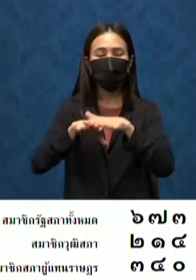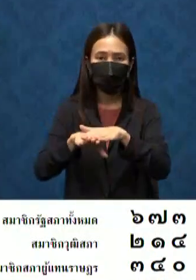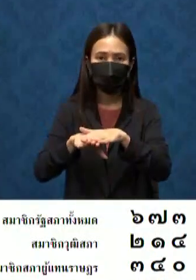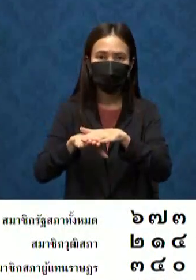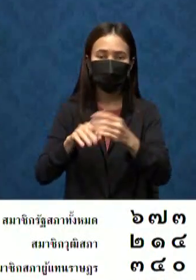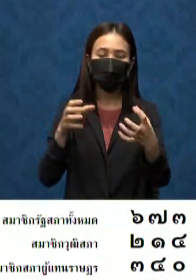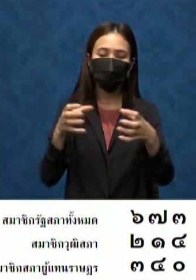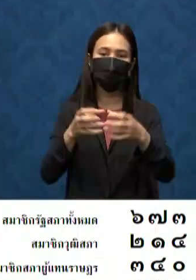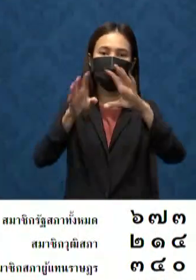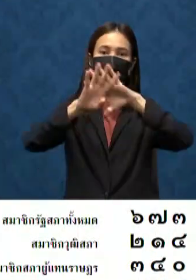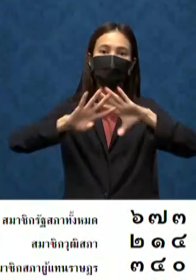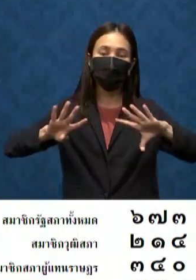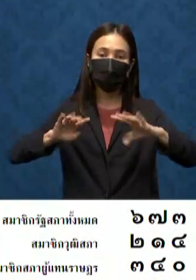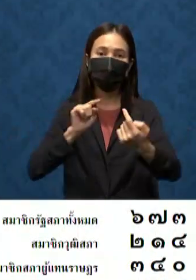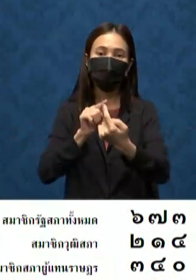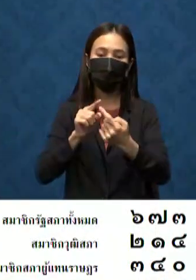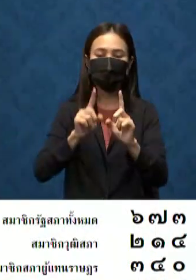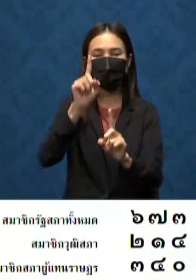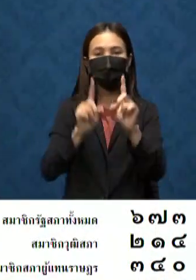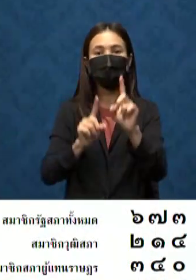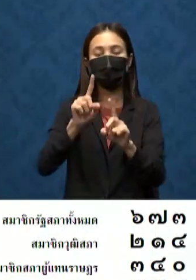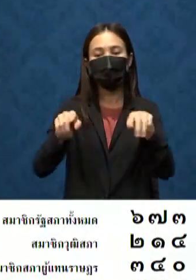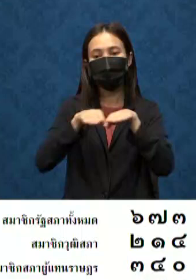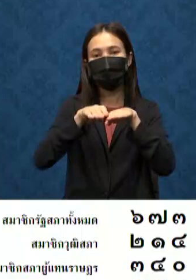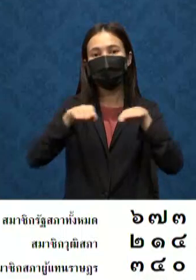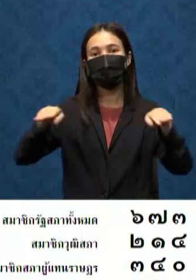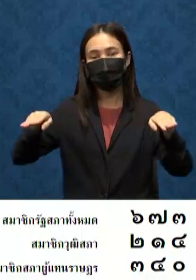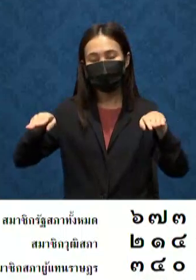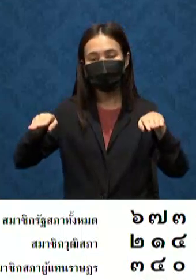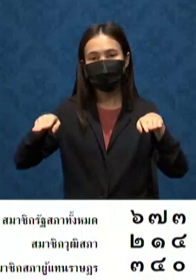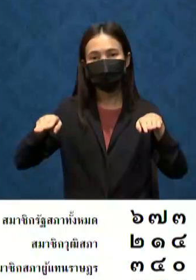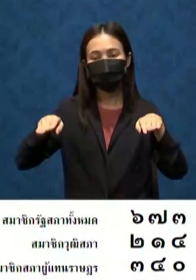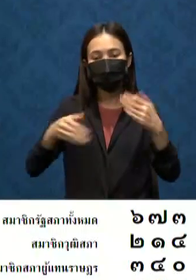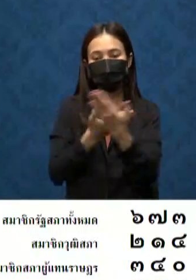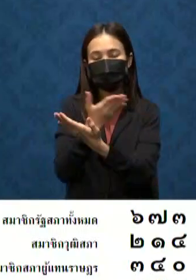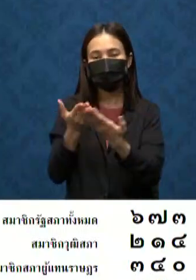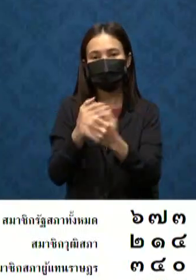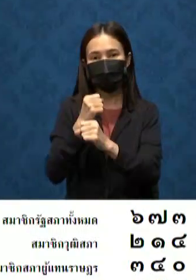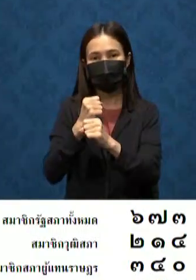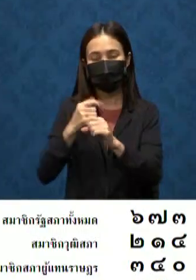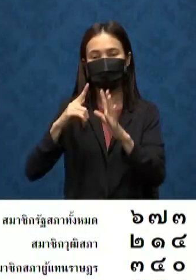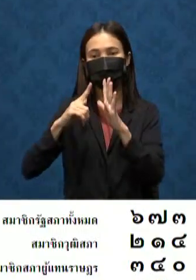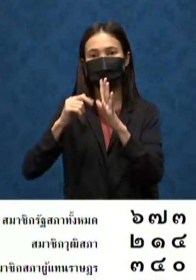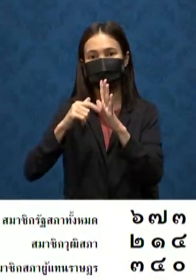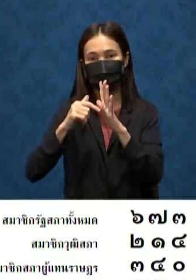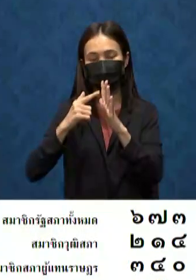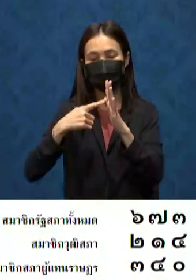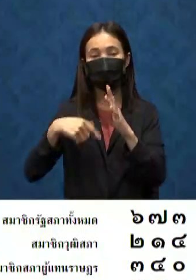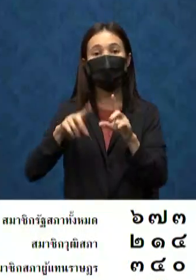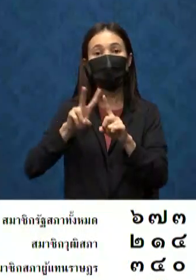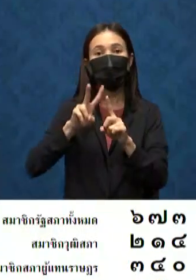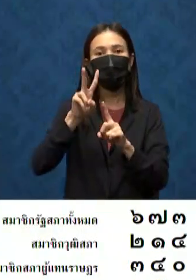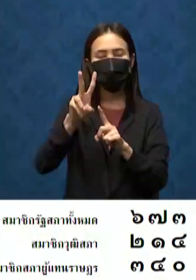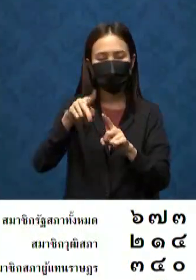ของอาเซียนสำหรับการตรวจประเมินตามมาตรฐานวิธีการในการพิจารณายา 2ร่าง